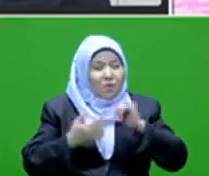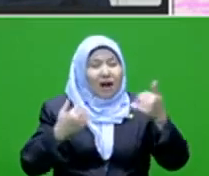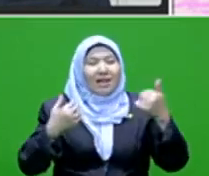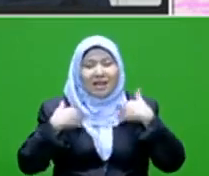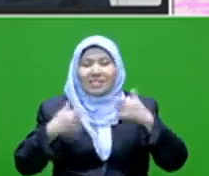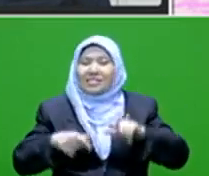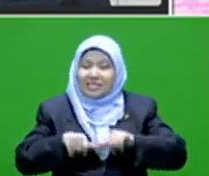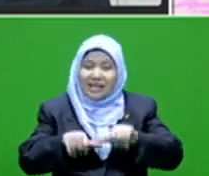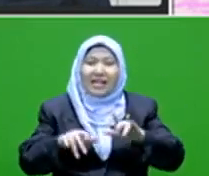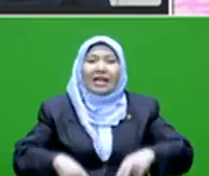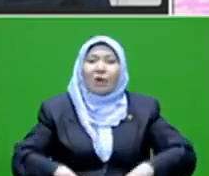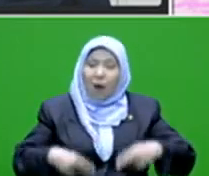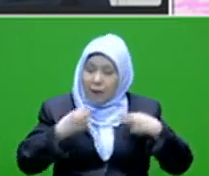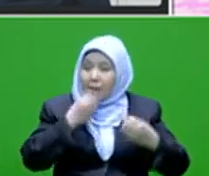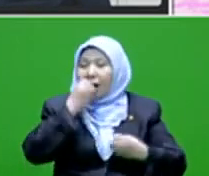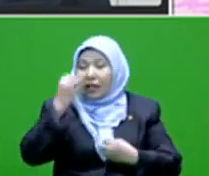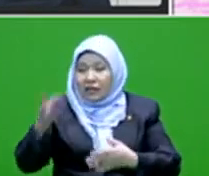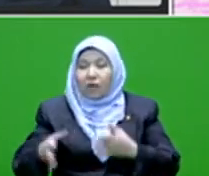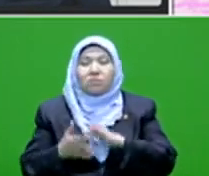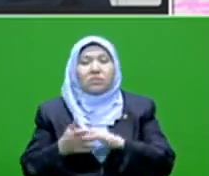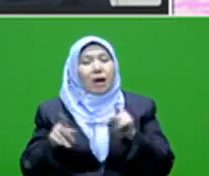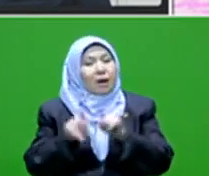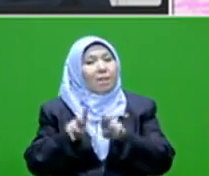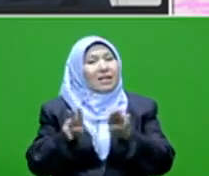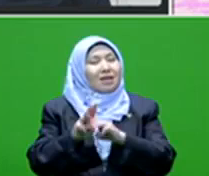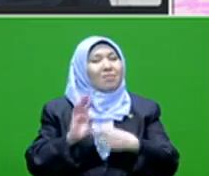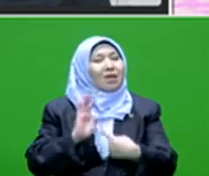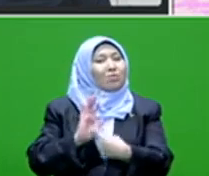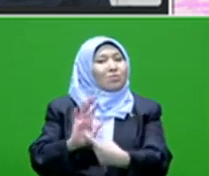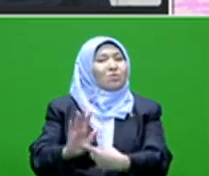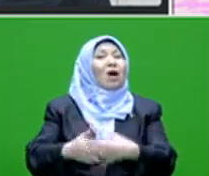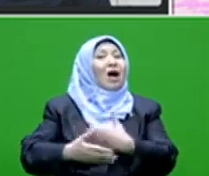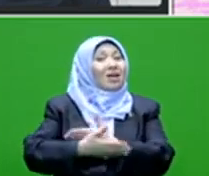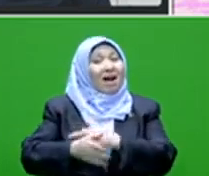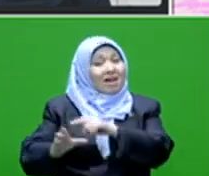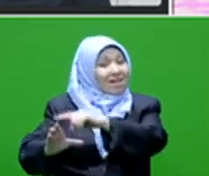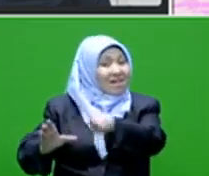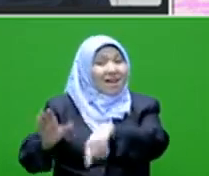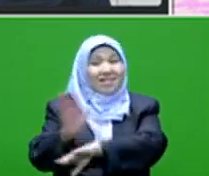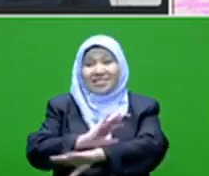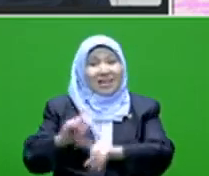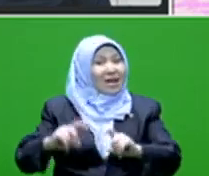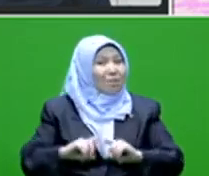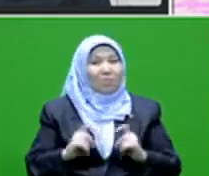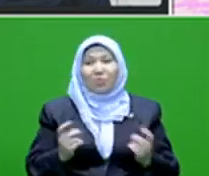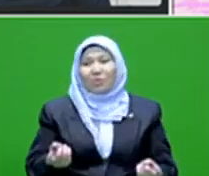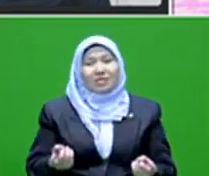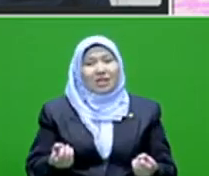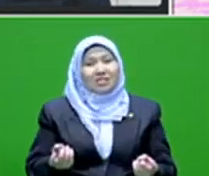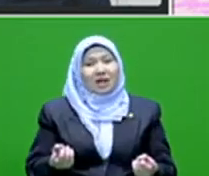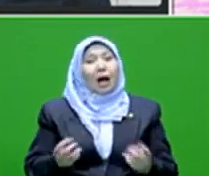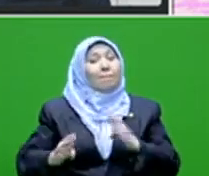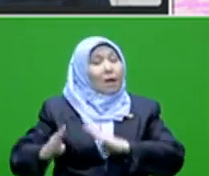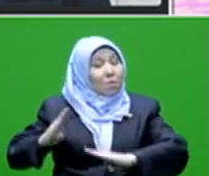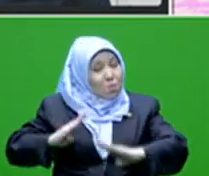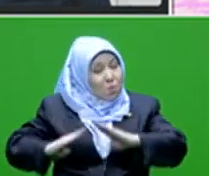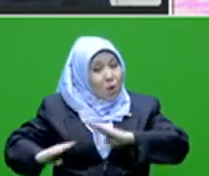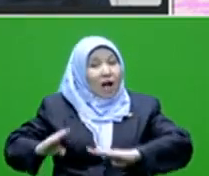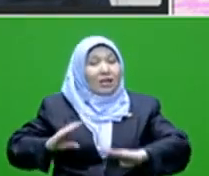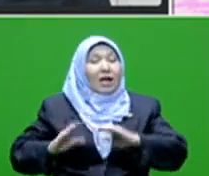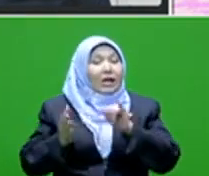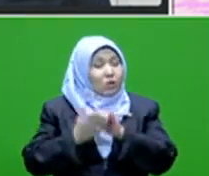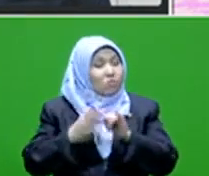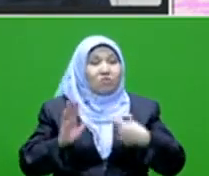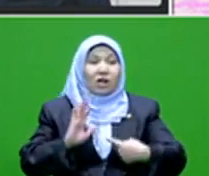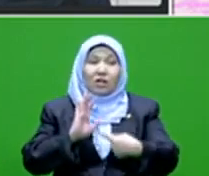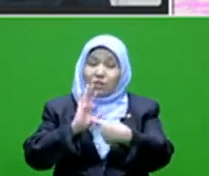Dia terus bagi tahu kat mereka. Seolah-olah dia nak tunjuk dekat mereka. Anak-anak jangan putus asa. Perbuatan dia tu dia tunjuk dah